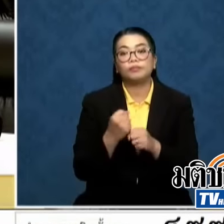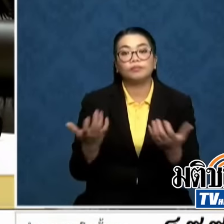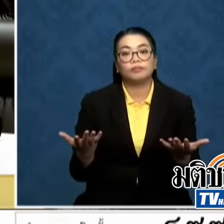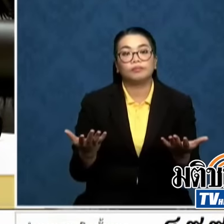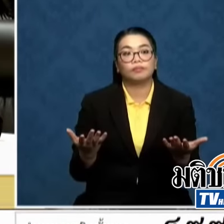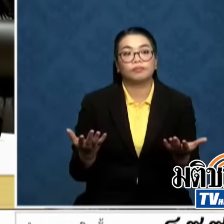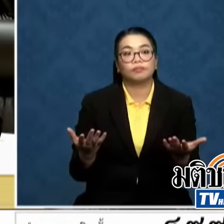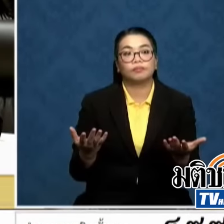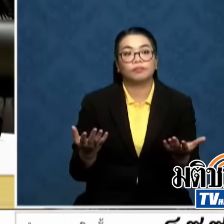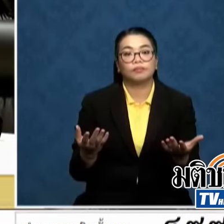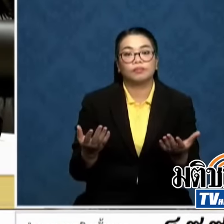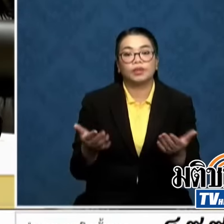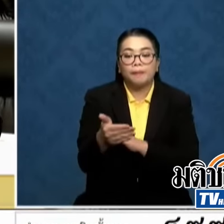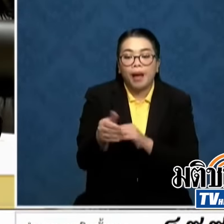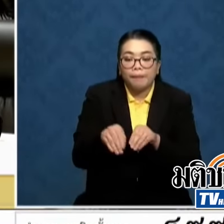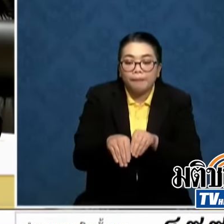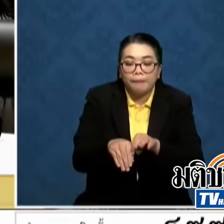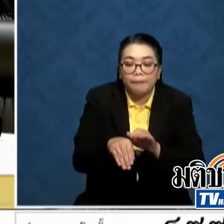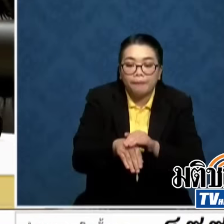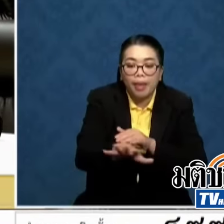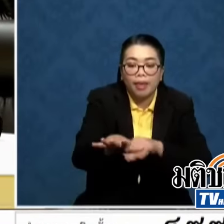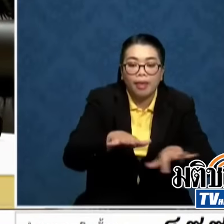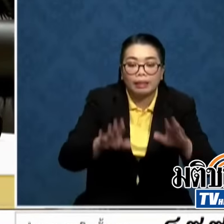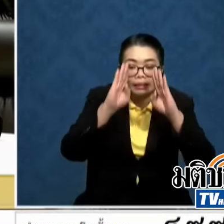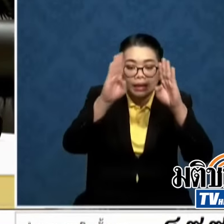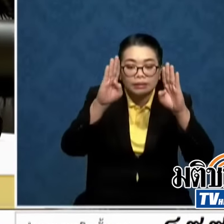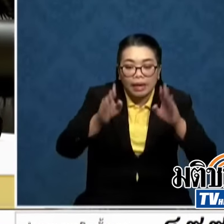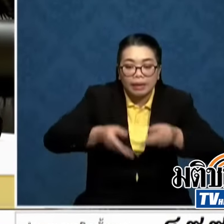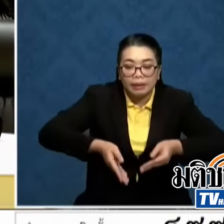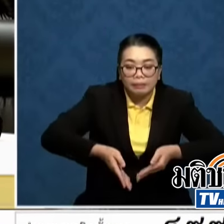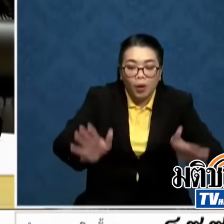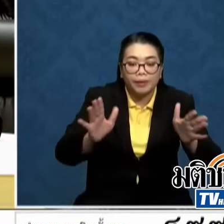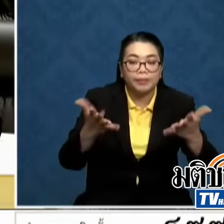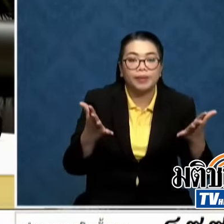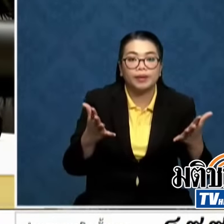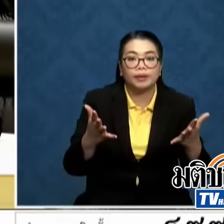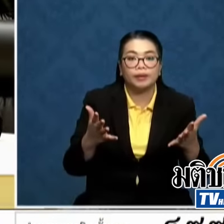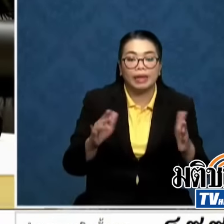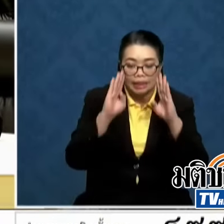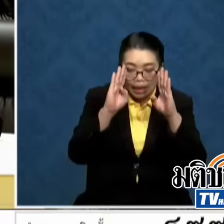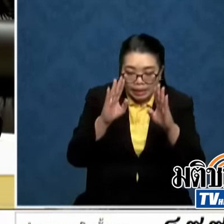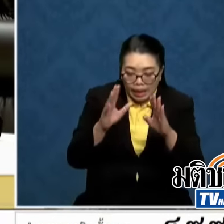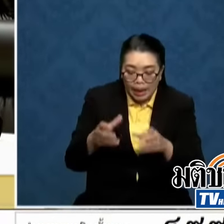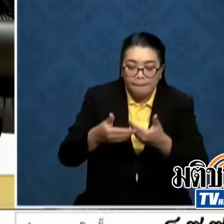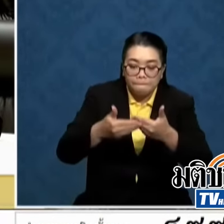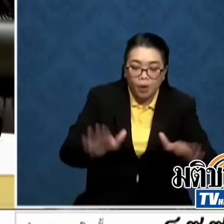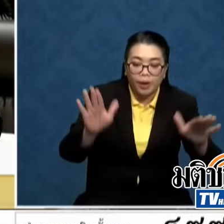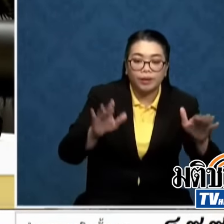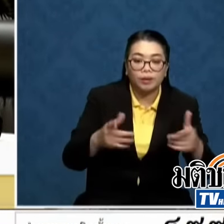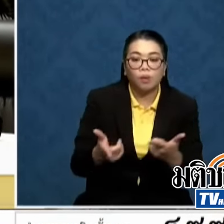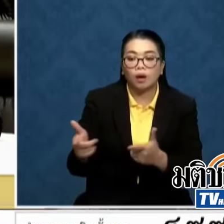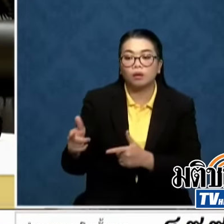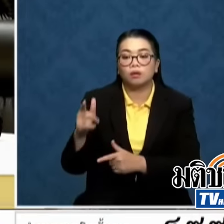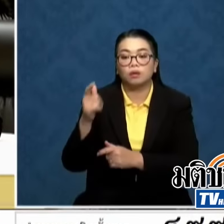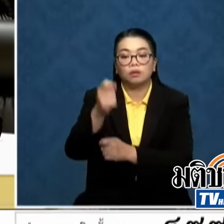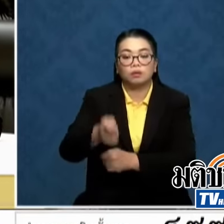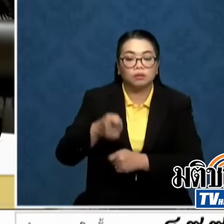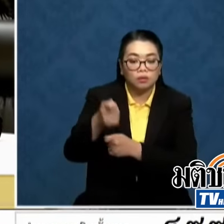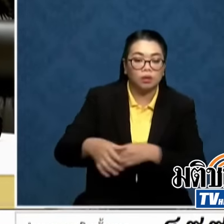การหลุดเล็ดลอดหรือเป็นการตั้งใจที่จะนำมาปล่อยกันแน่เพราะวันนี้เกษตรกรตายหม